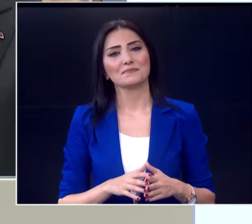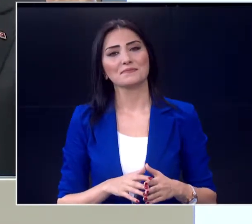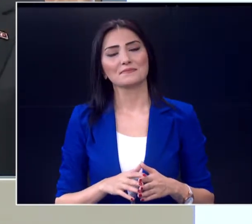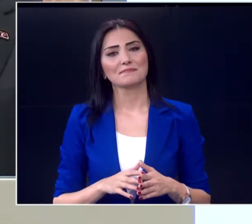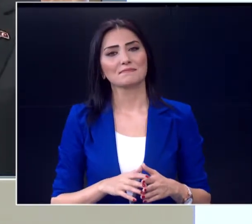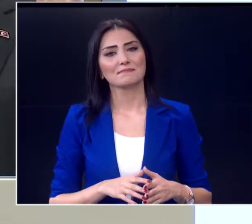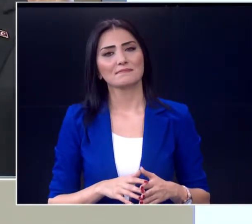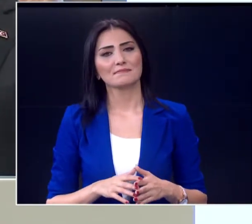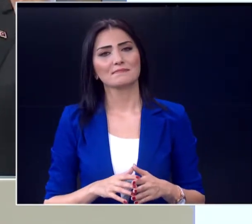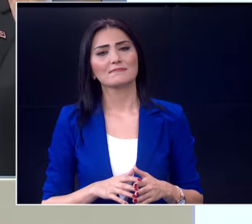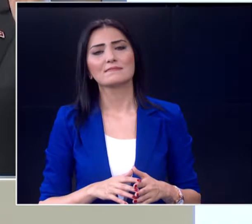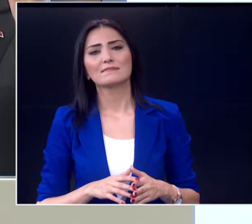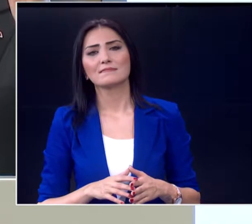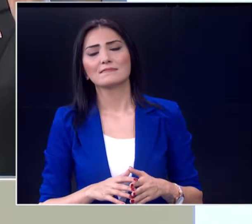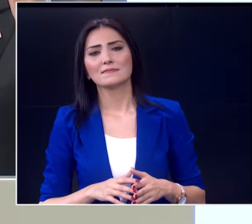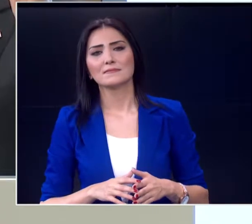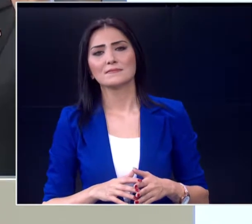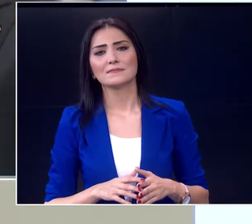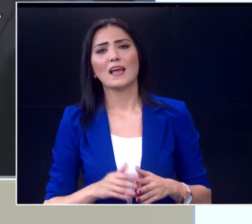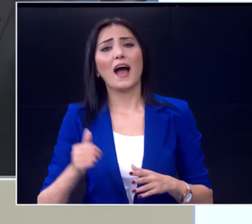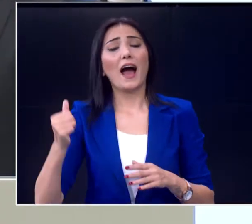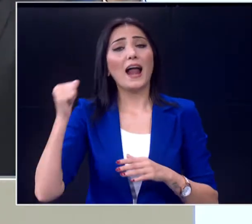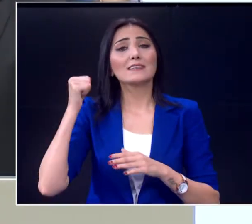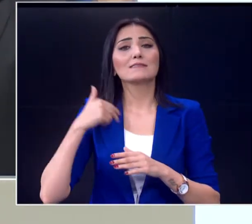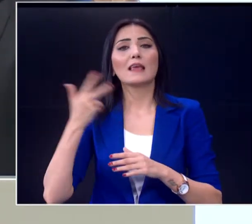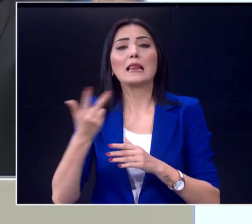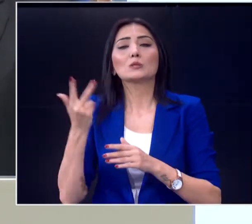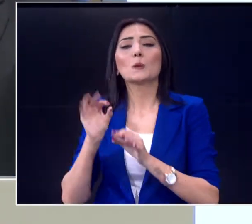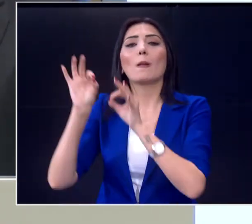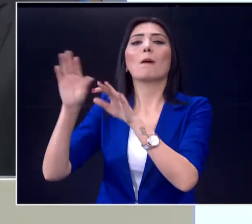Evet. Arkasından yetişemezdiniz.